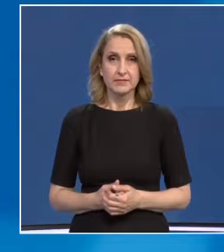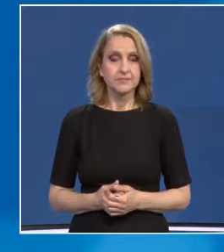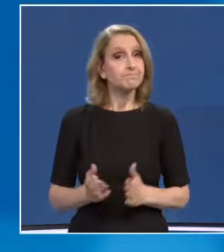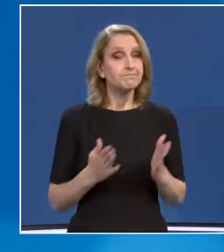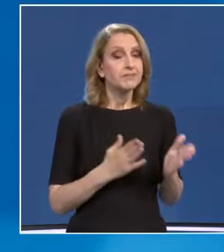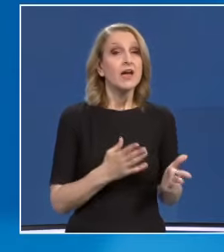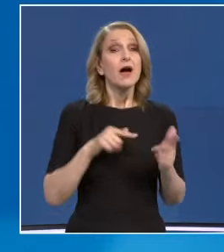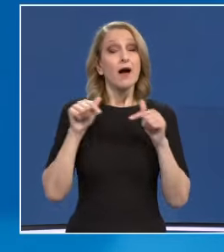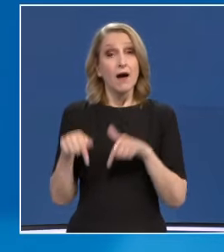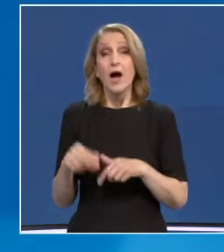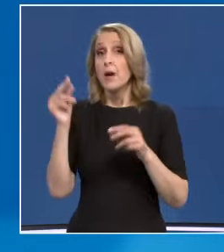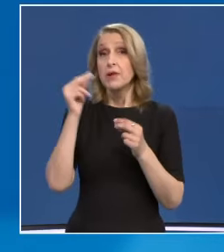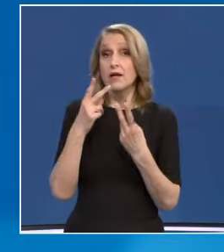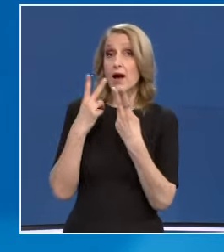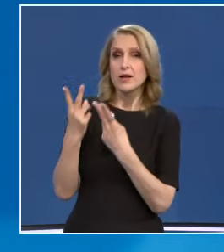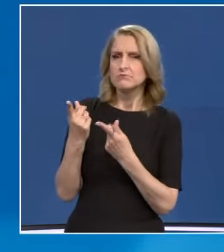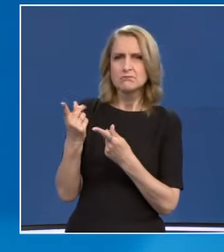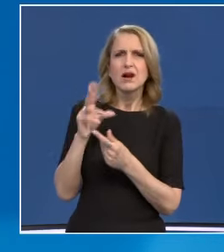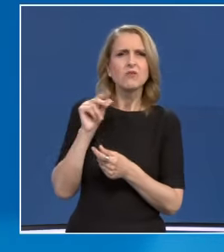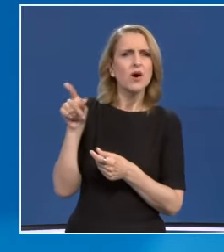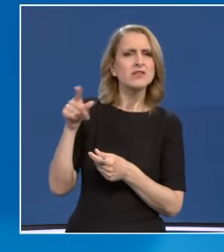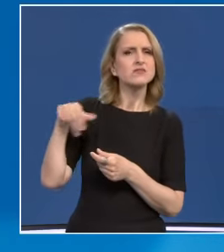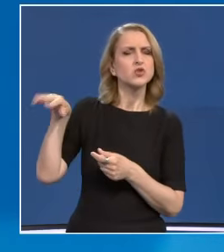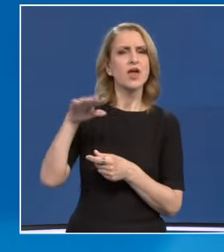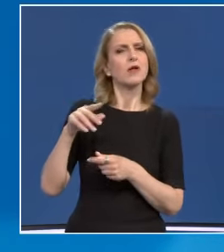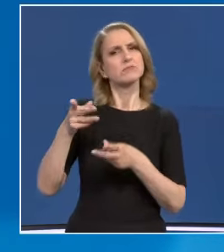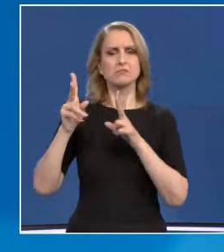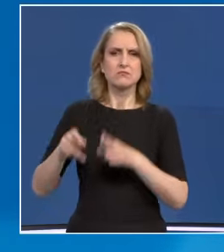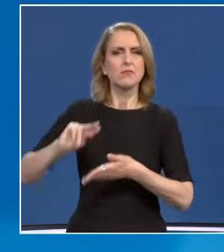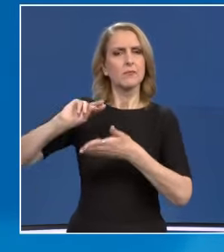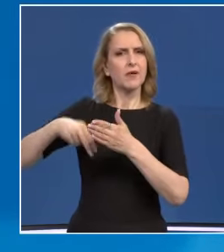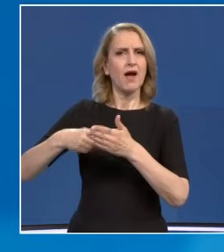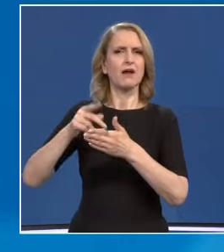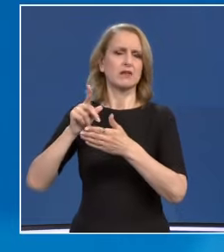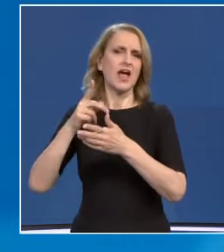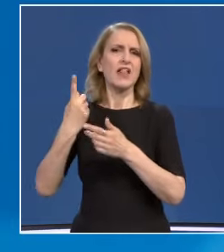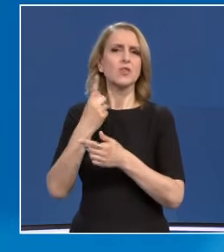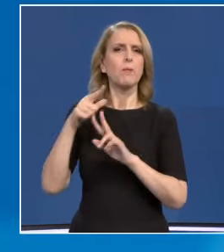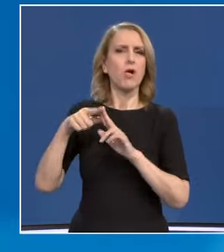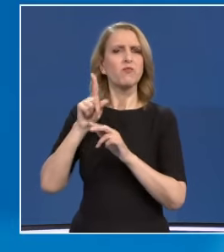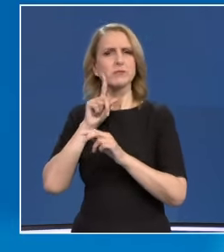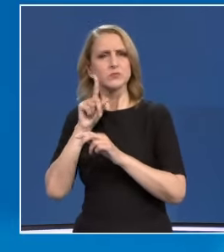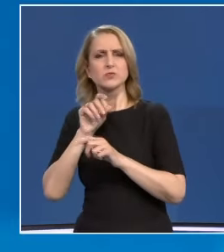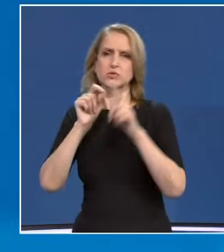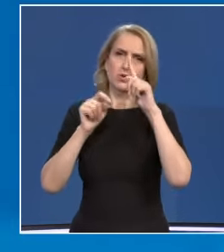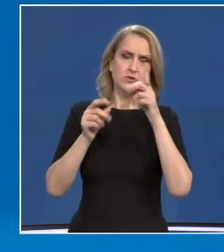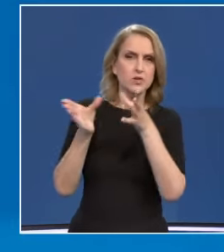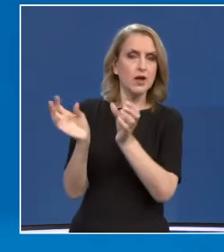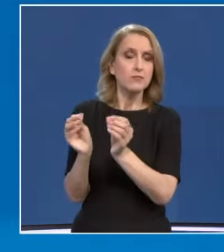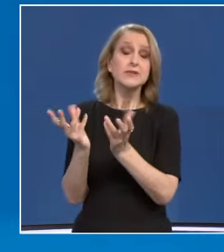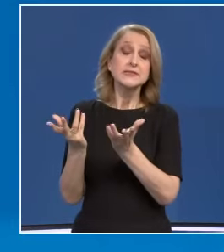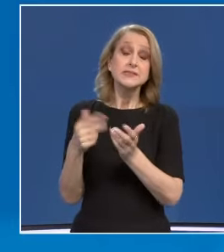И към реакциите у нас, новината за узаконените еднополови бракове в съседна Гърция предизвика широк обществен отзвук